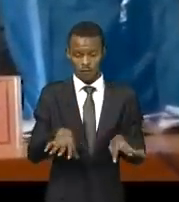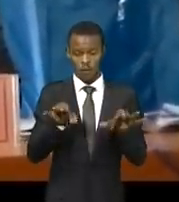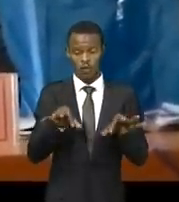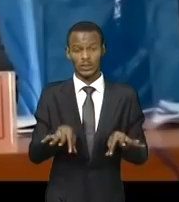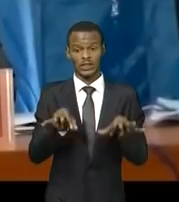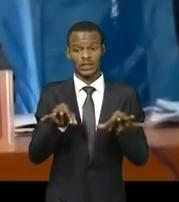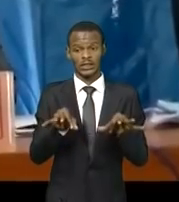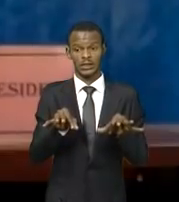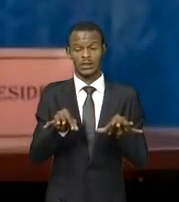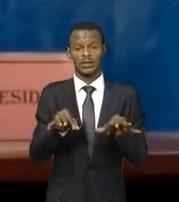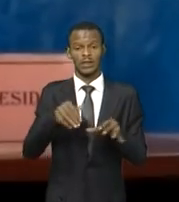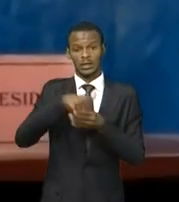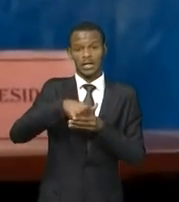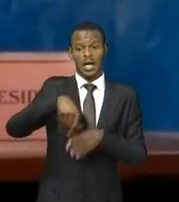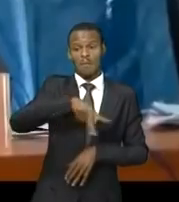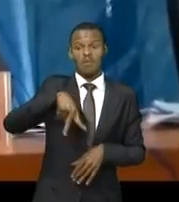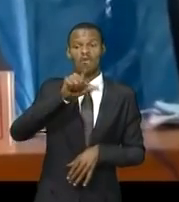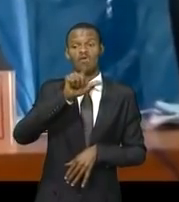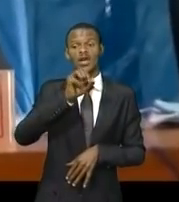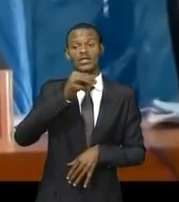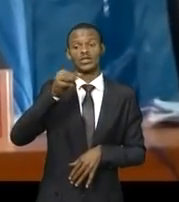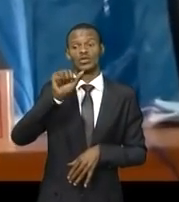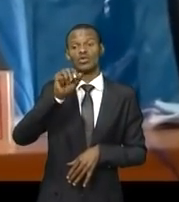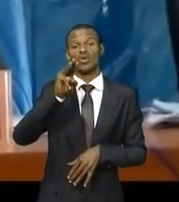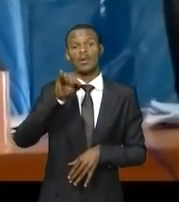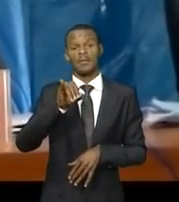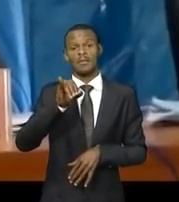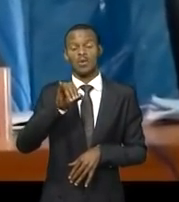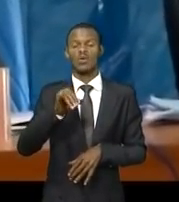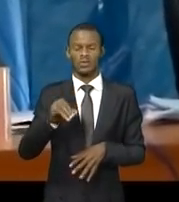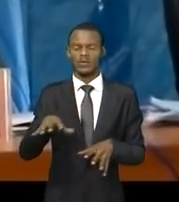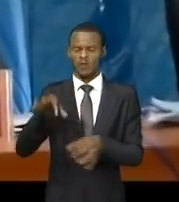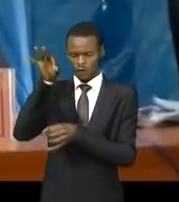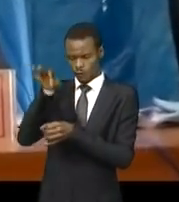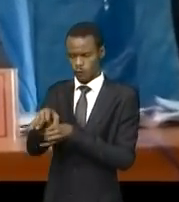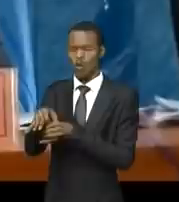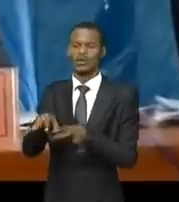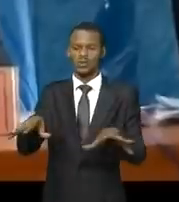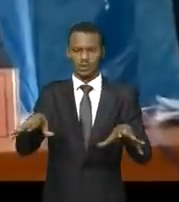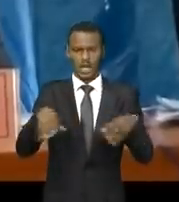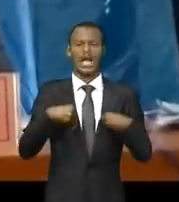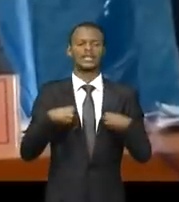français dans la province de Lomami est ainsi déclaré